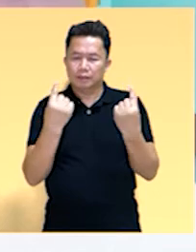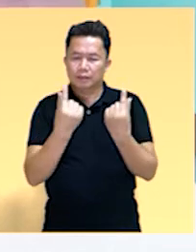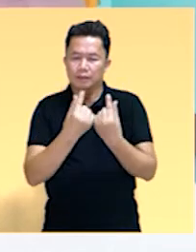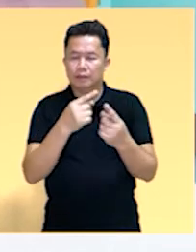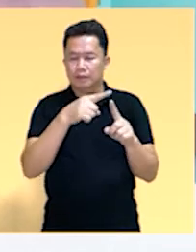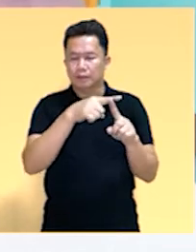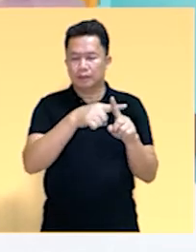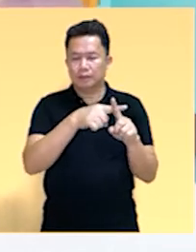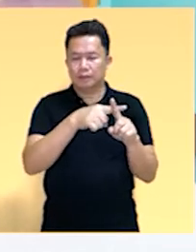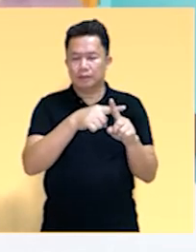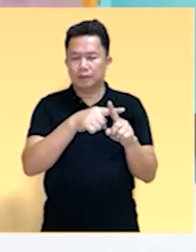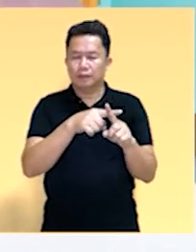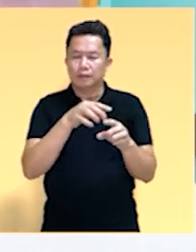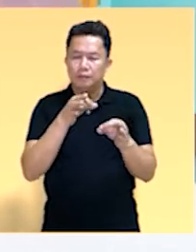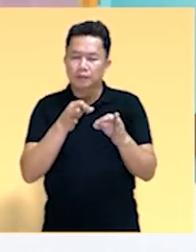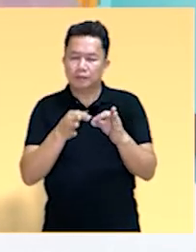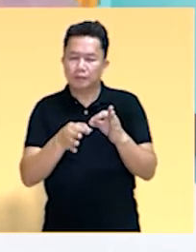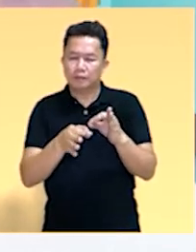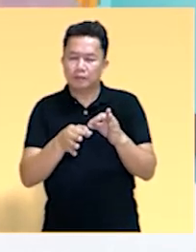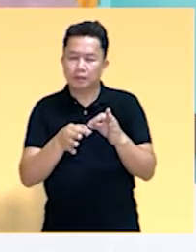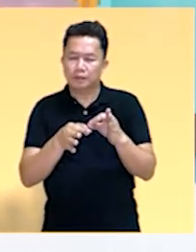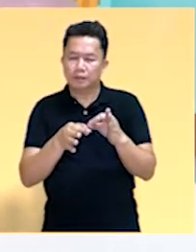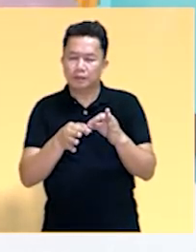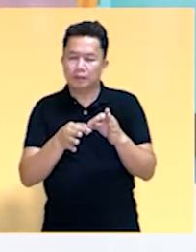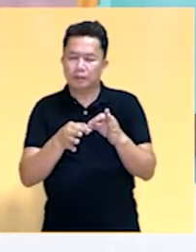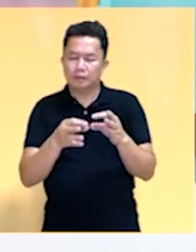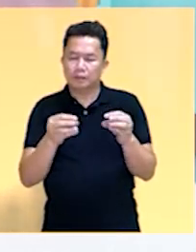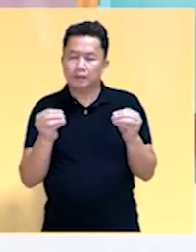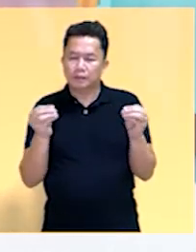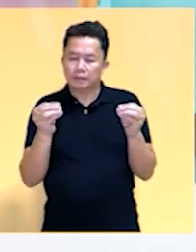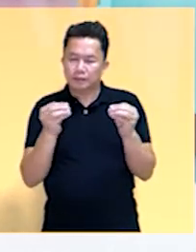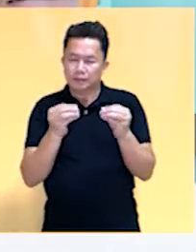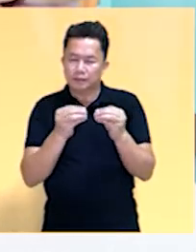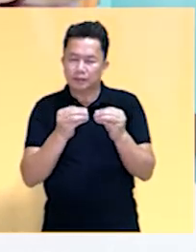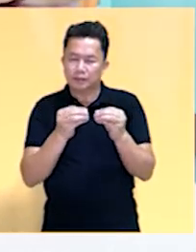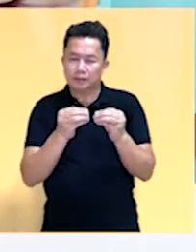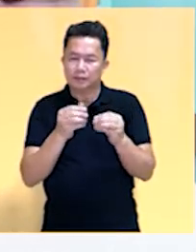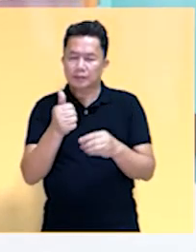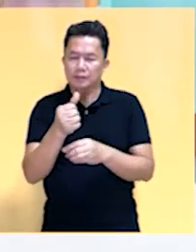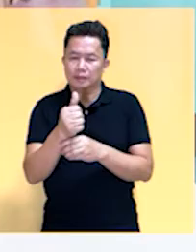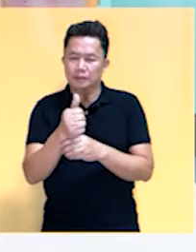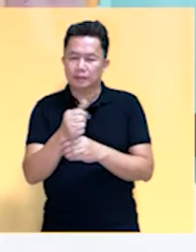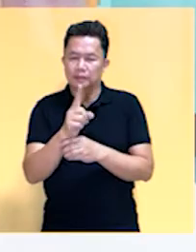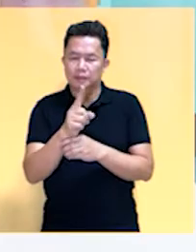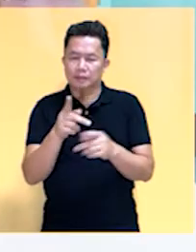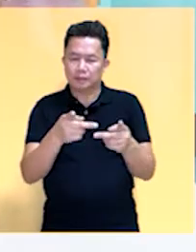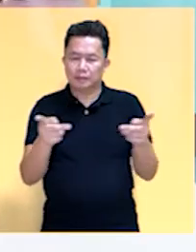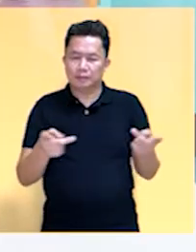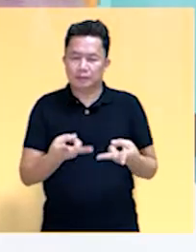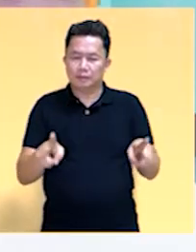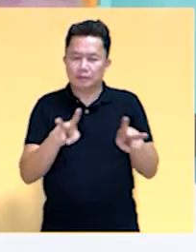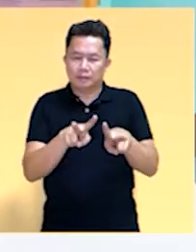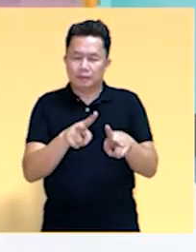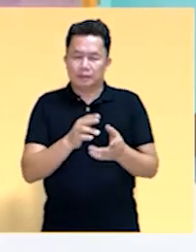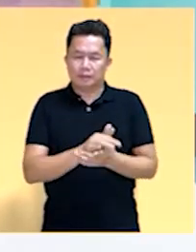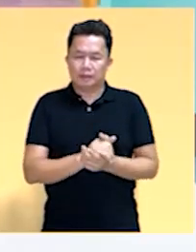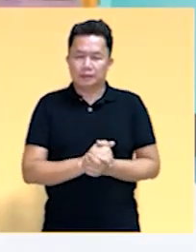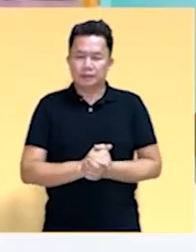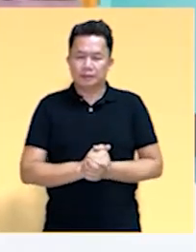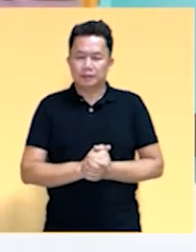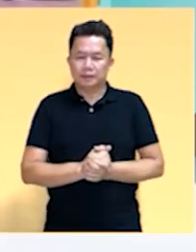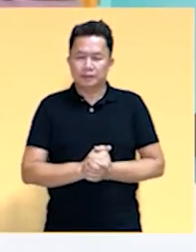tayong regrouping sa addition kapag sobra sa 10 ang sagot sa isang place value.